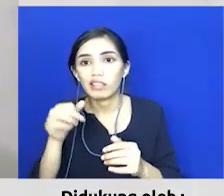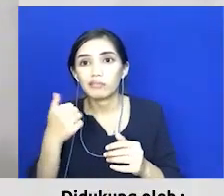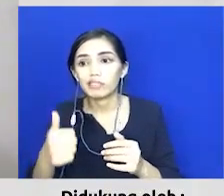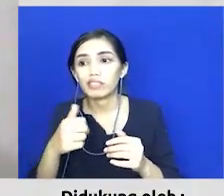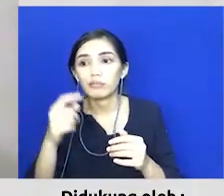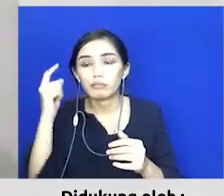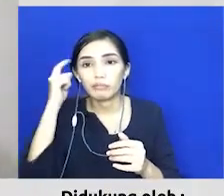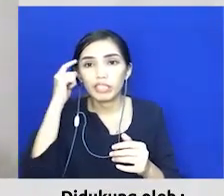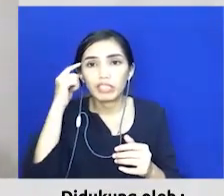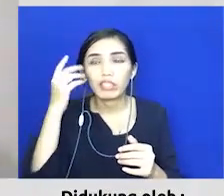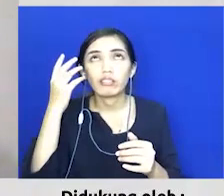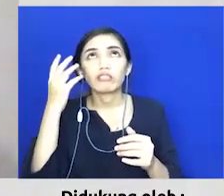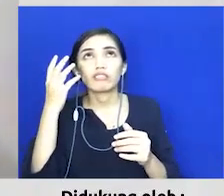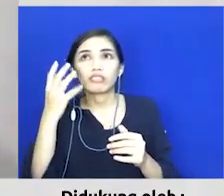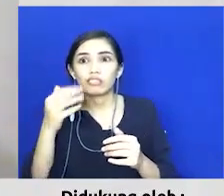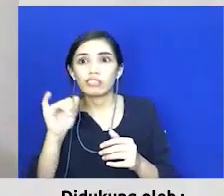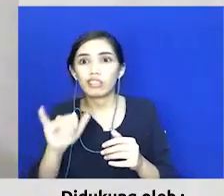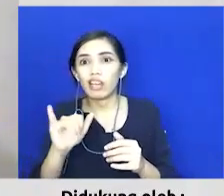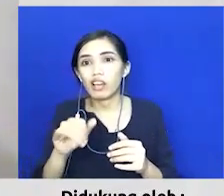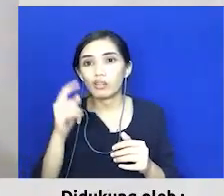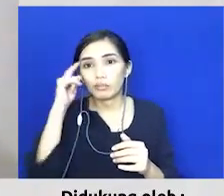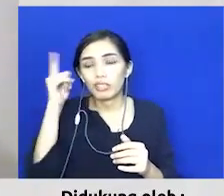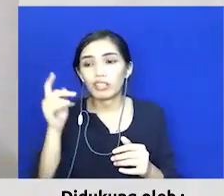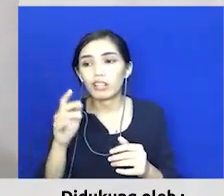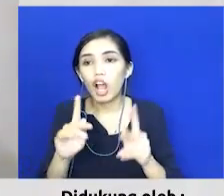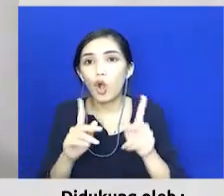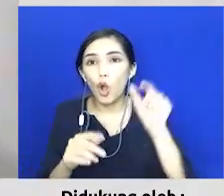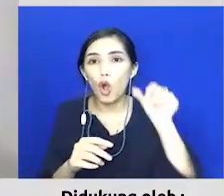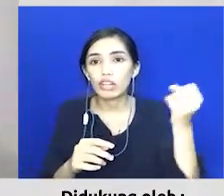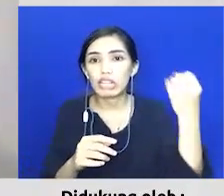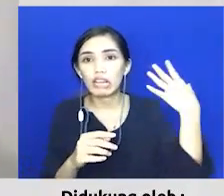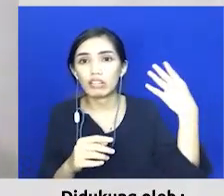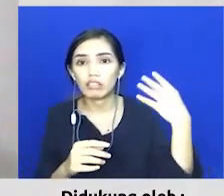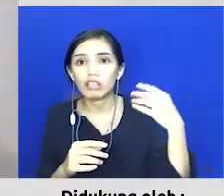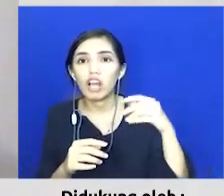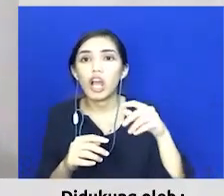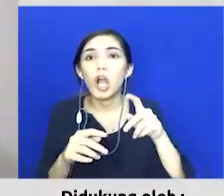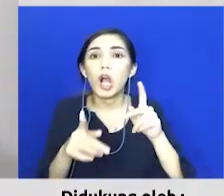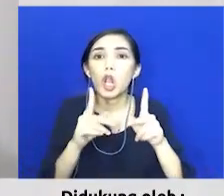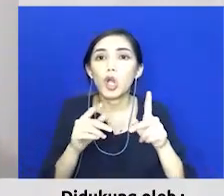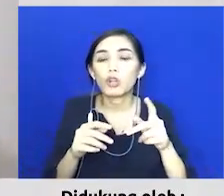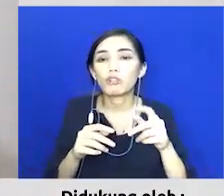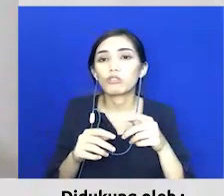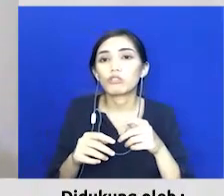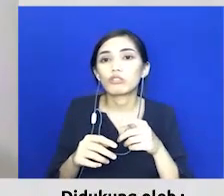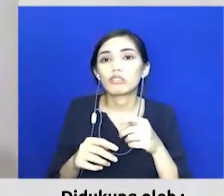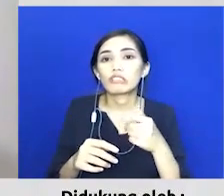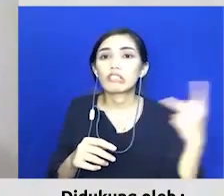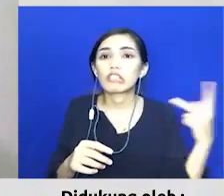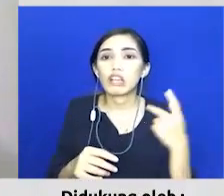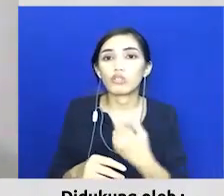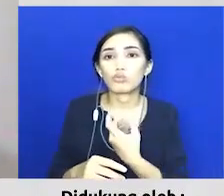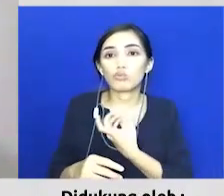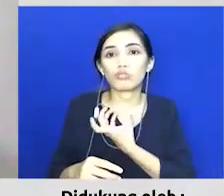Sedih amat sih gitu kadang-kadang gitu ya. Atau kalau kritikus suka gitu, atau teman-teman kita suka, atau teman-teman filmmaker suka gitu ya,